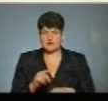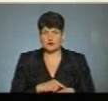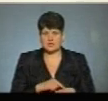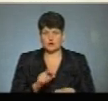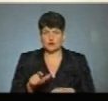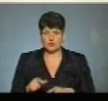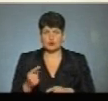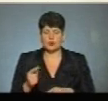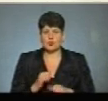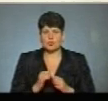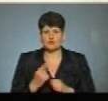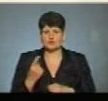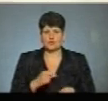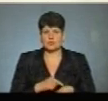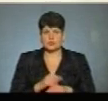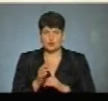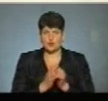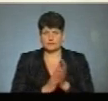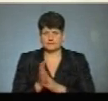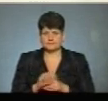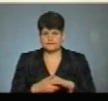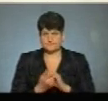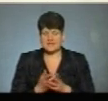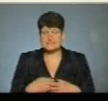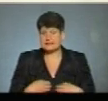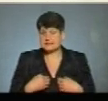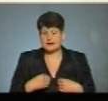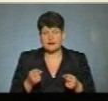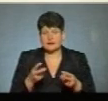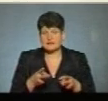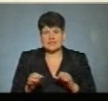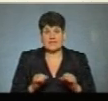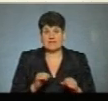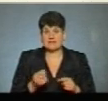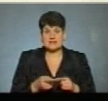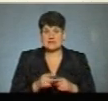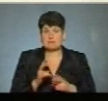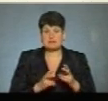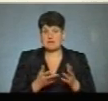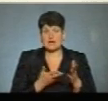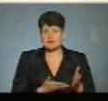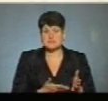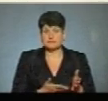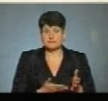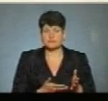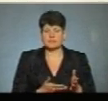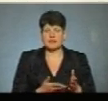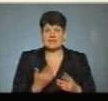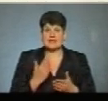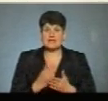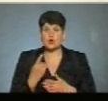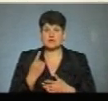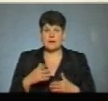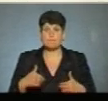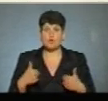кожних 2 години, кожну годину руки самі дезінфікуються. Це на страх і ризик, відповідно, керівників даних підприємств. І